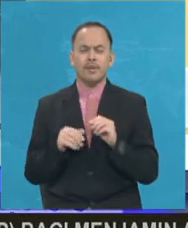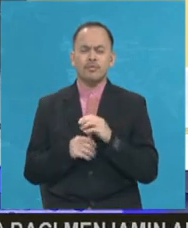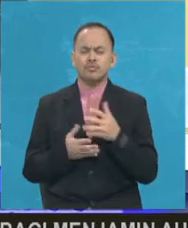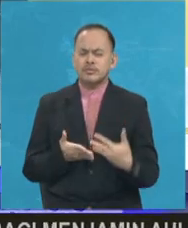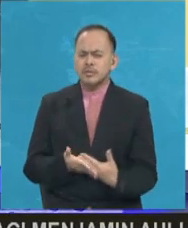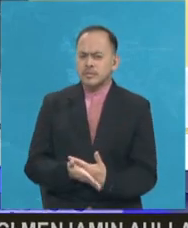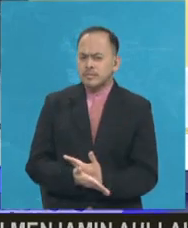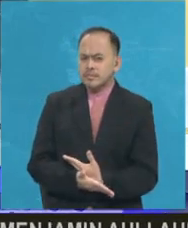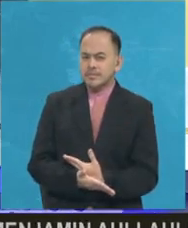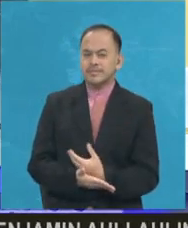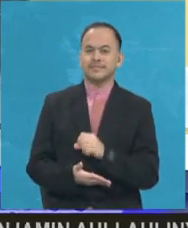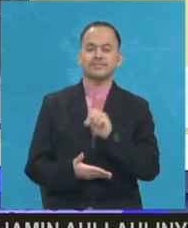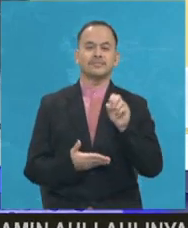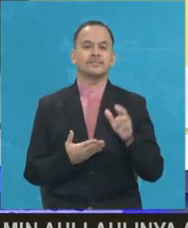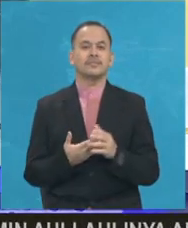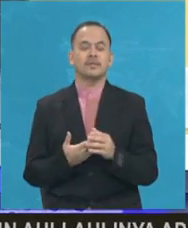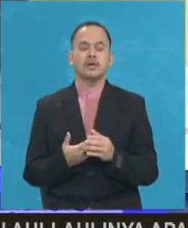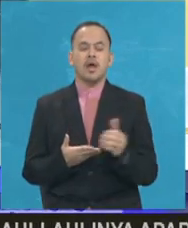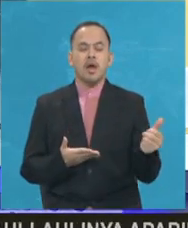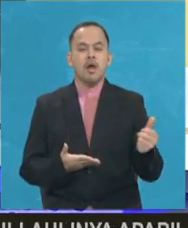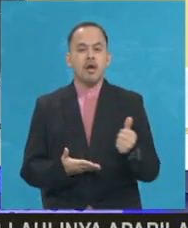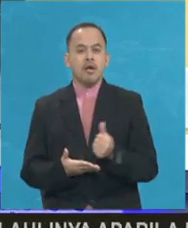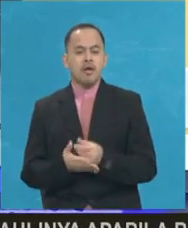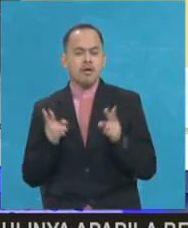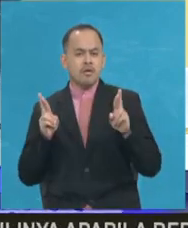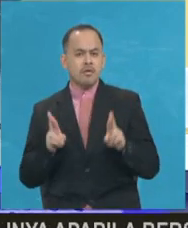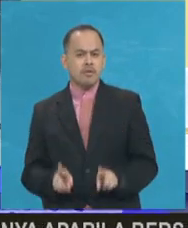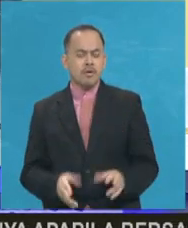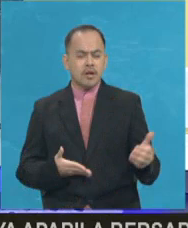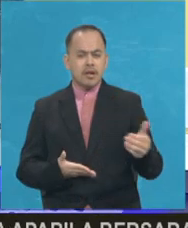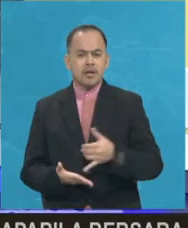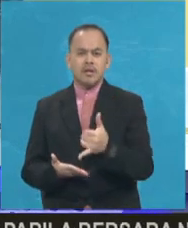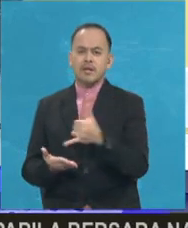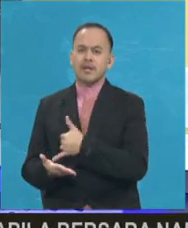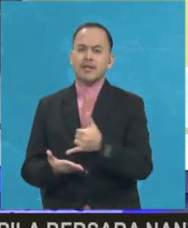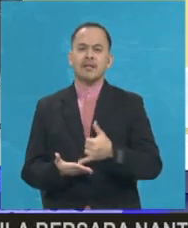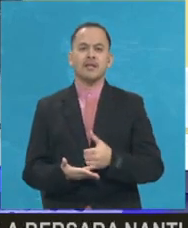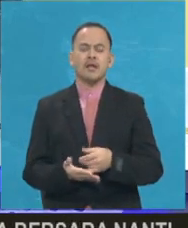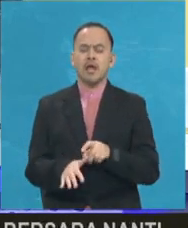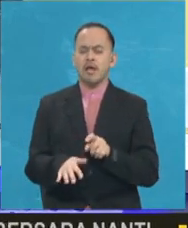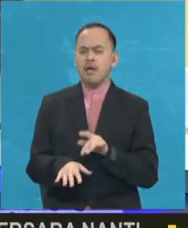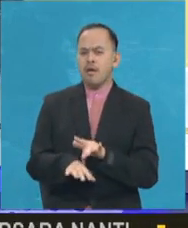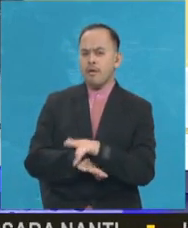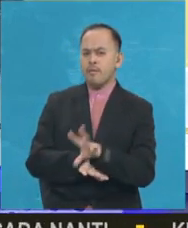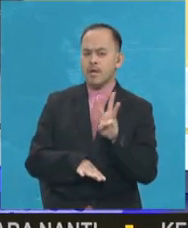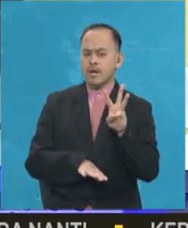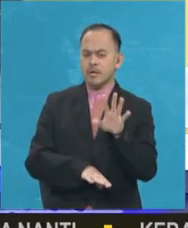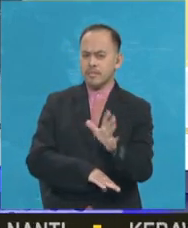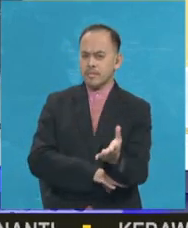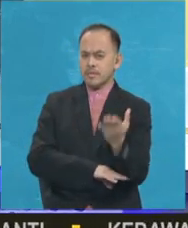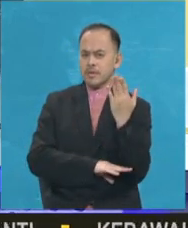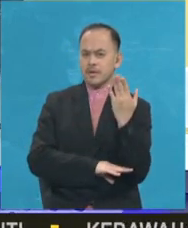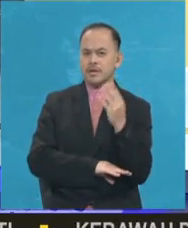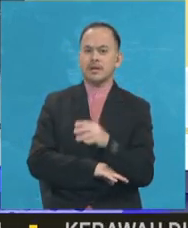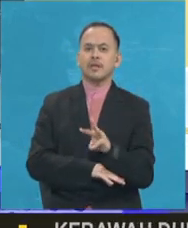rakyat dan penduduk di negara ini berduyun-duyun datang ke ibu negara seawal pukul enam pagi bagi menyaksikan